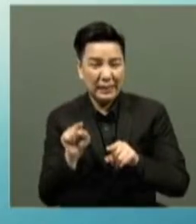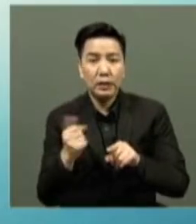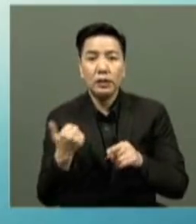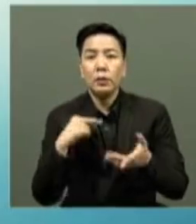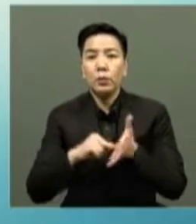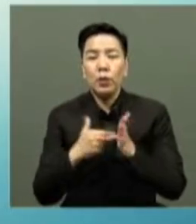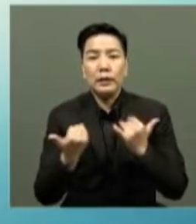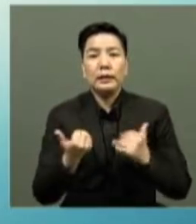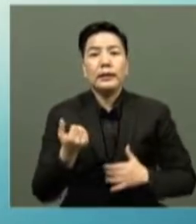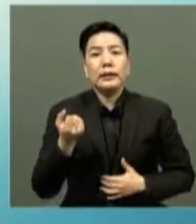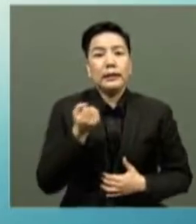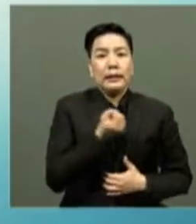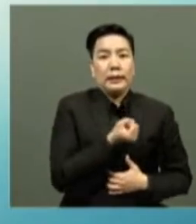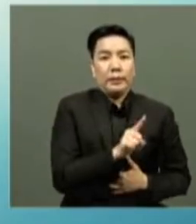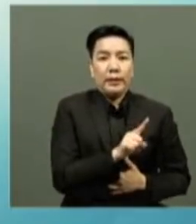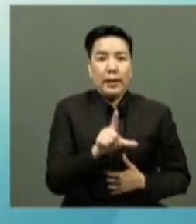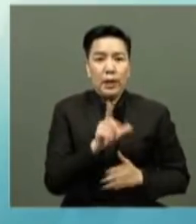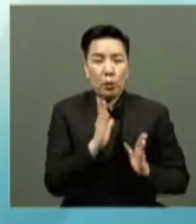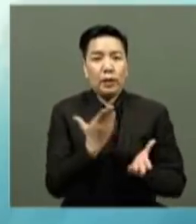ล้านสี่แสนคนนะครับซึ่งสิบสามล้านสี่แสนคนนี้ส่วนใหญ่ครับคือจำนวน11